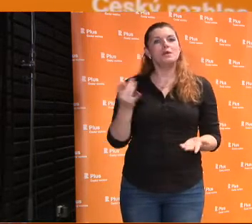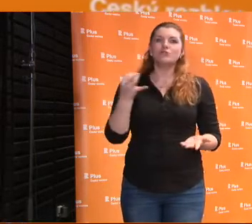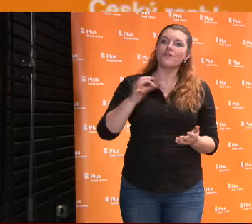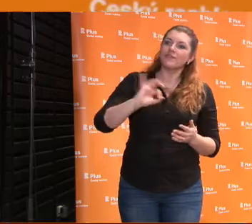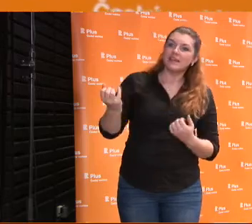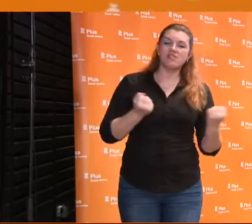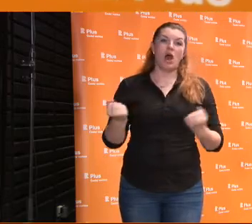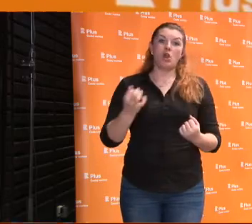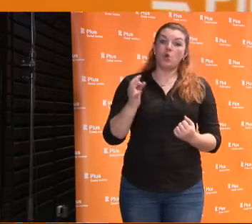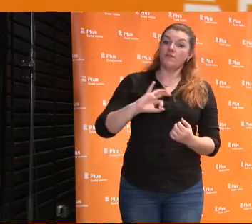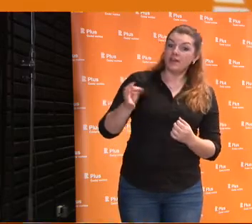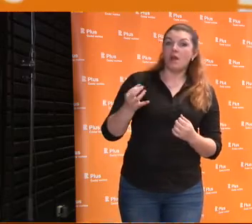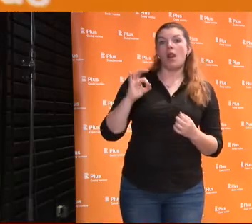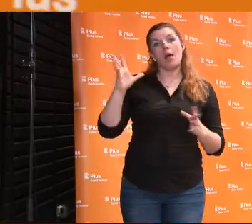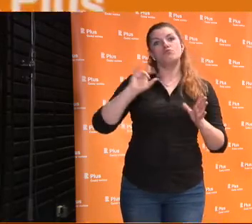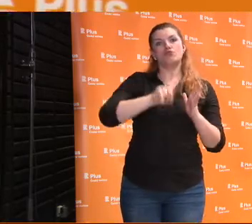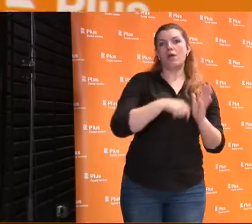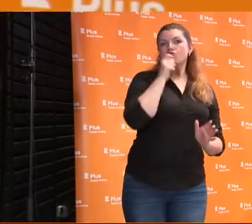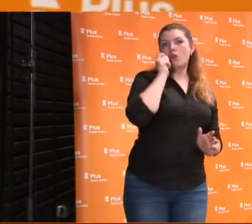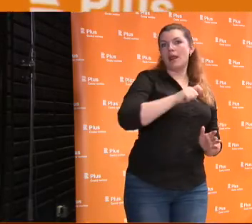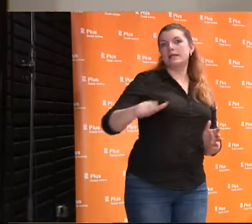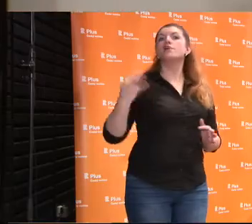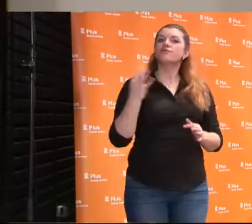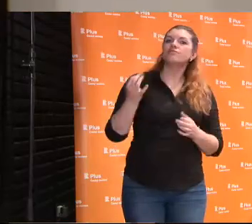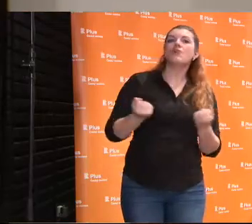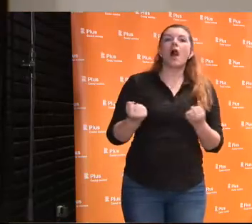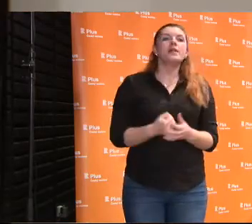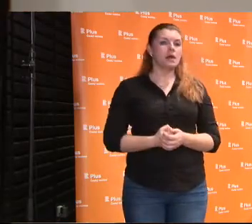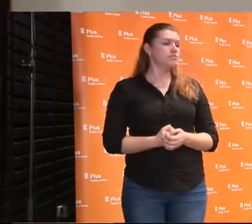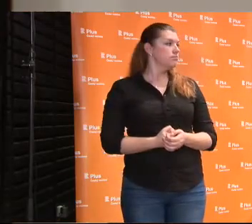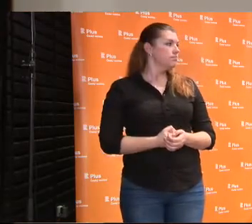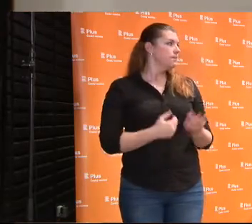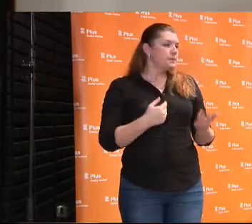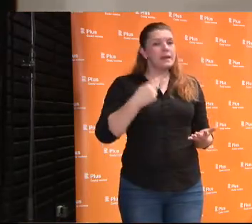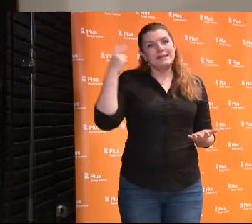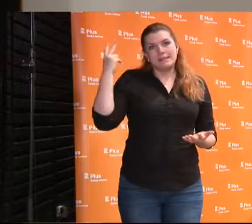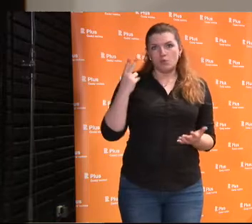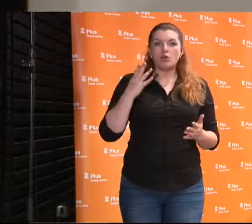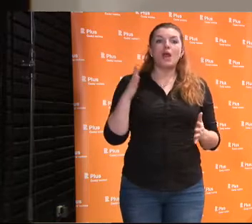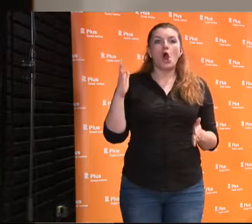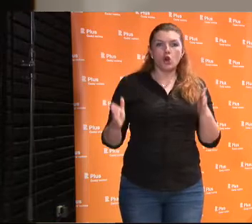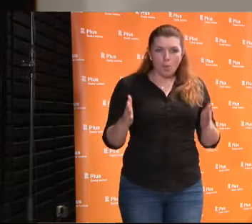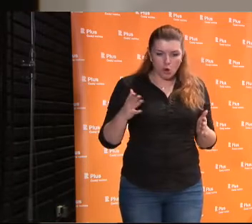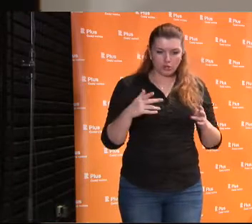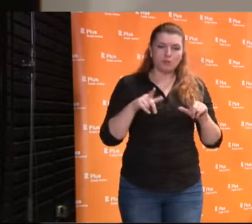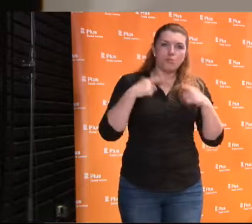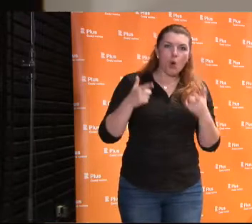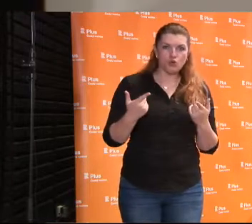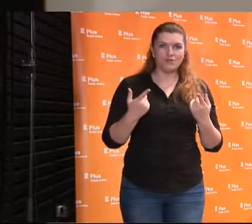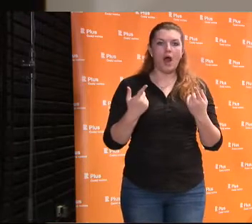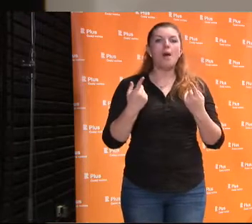možná lépe než lidé tyto technologie? Tak samozřejmě roboti jsou určení především k tomu, aby nahradili